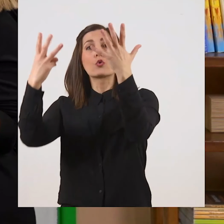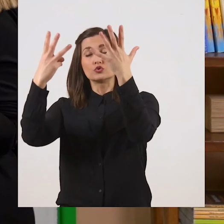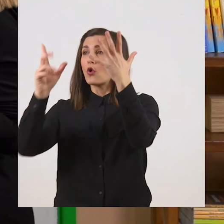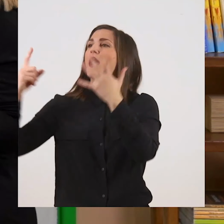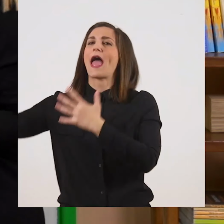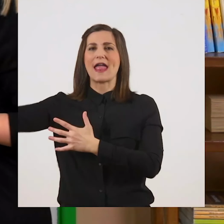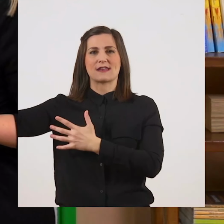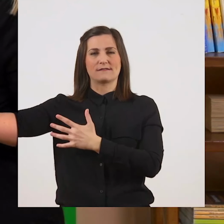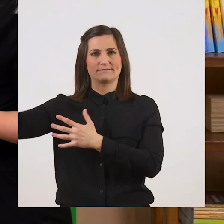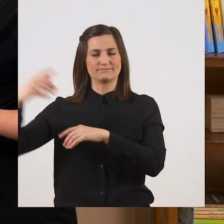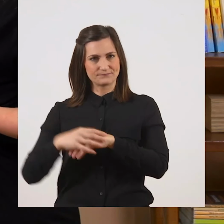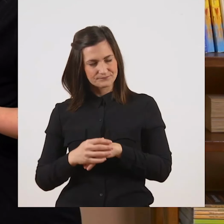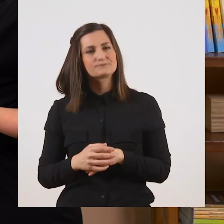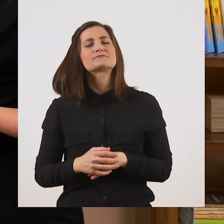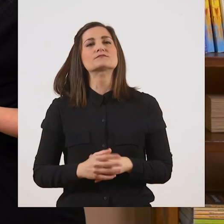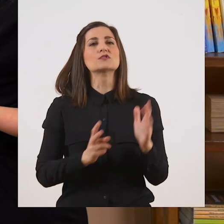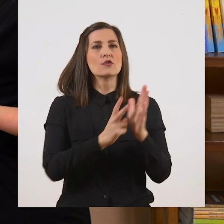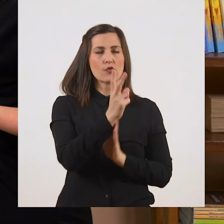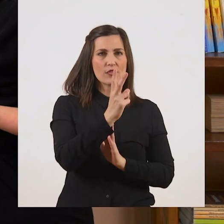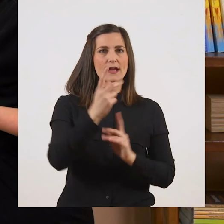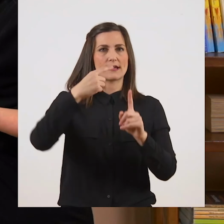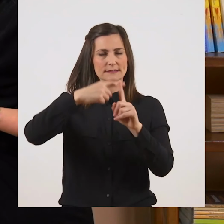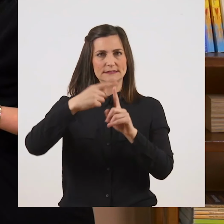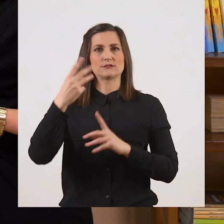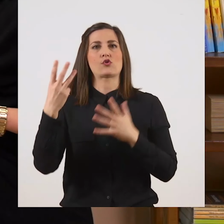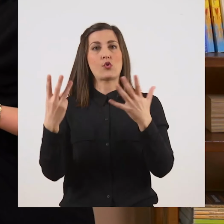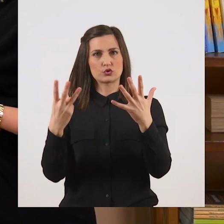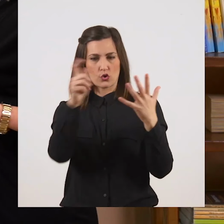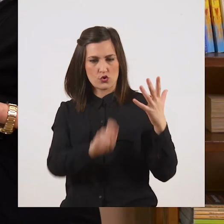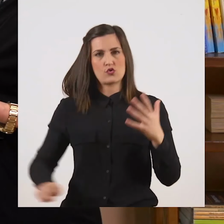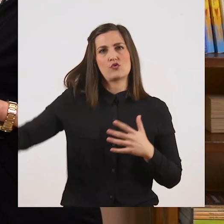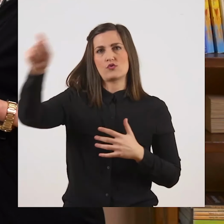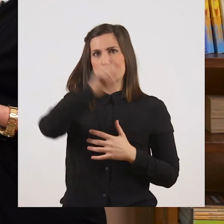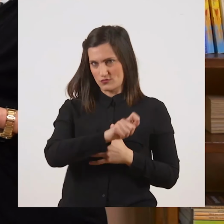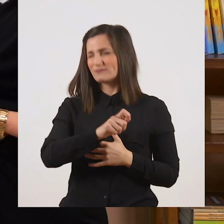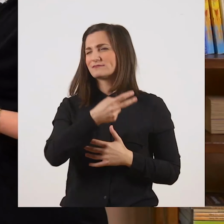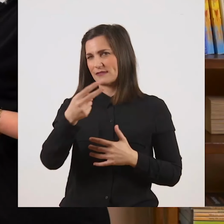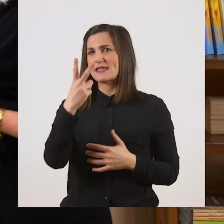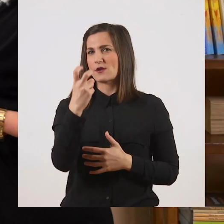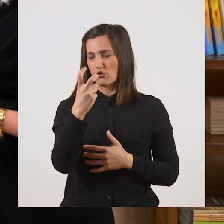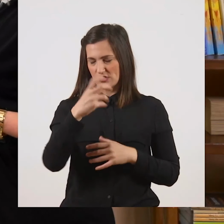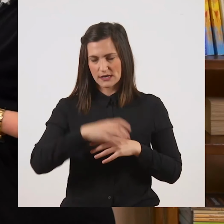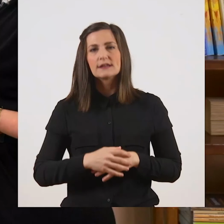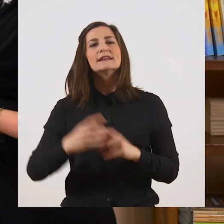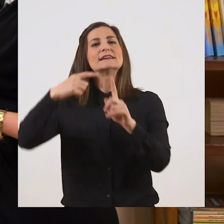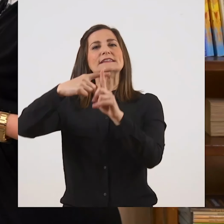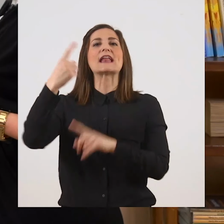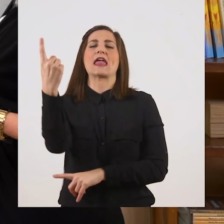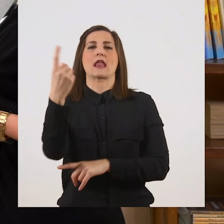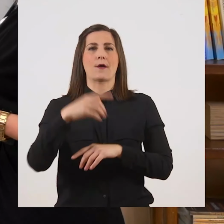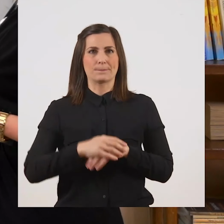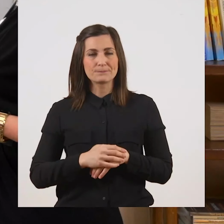1. Και ξαναγράφω την πράξη μου. 12 και 8, να το, εδώ θα πατήσω με αυτόν τον τρόπο στο 20 και 1,